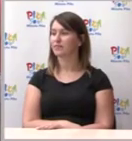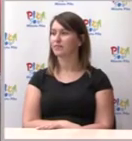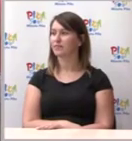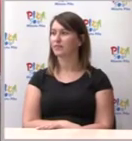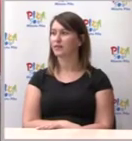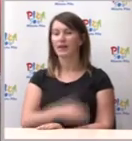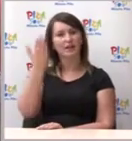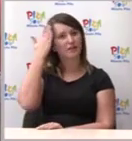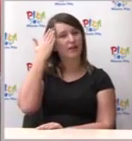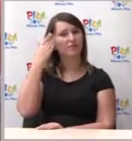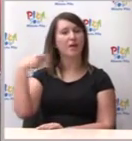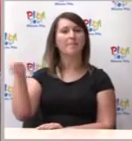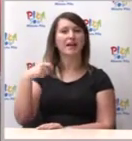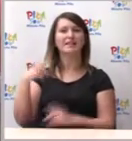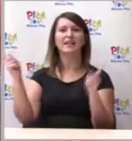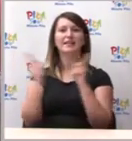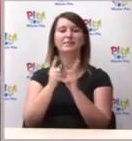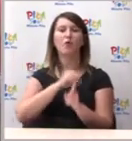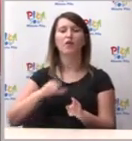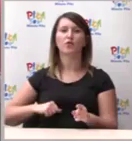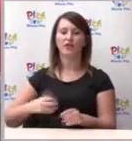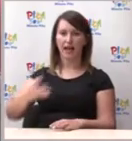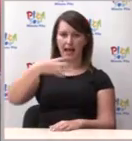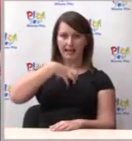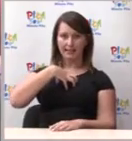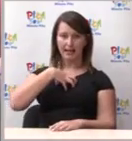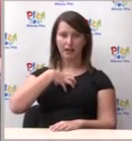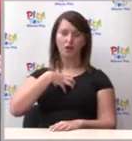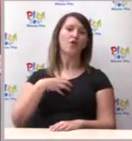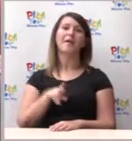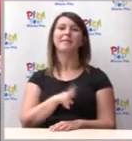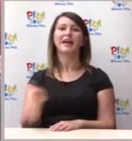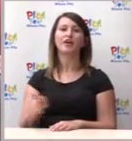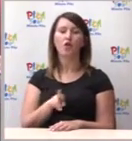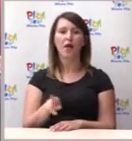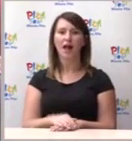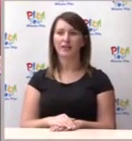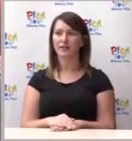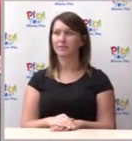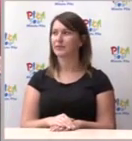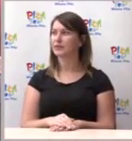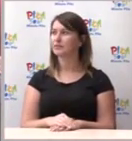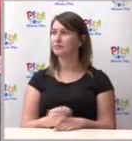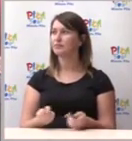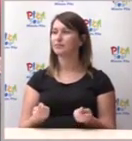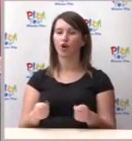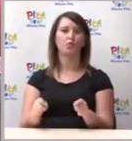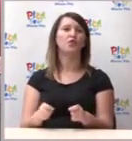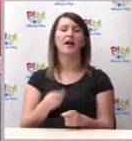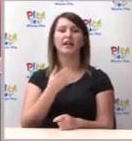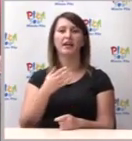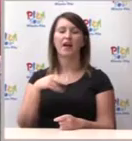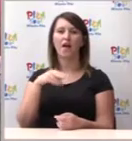dyrektorem regionalnej zarządu gospodarki wodnej i rozmawiano właśnie